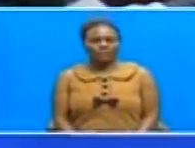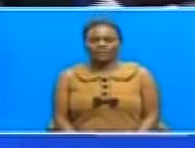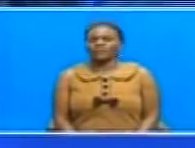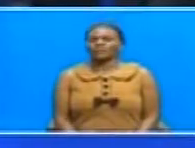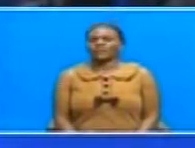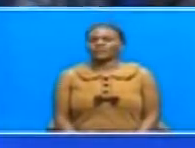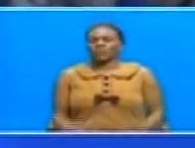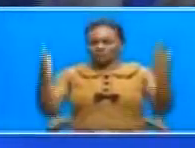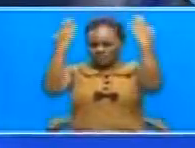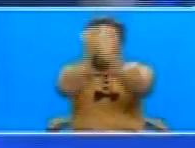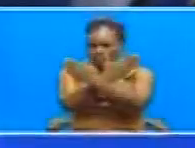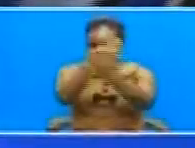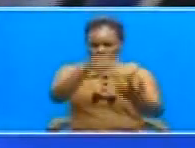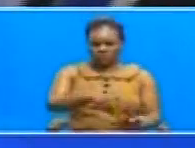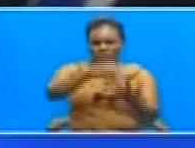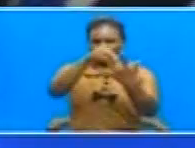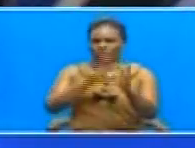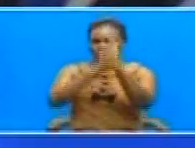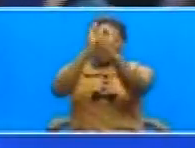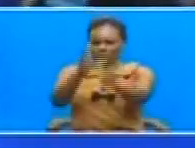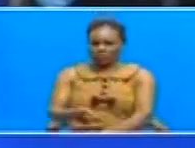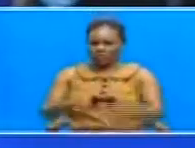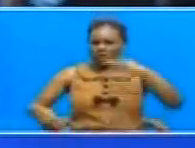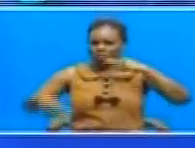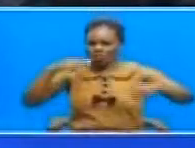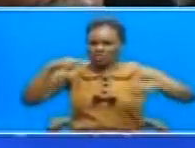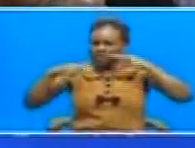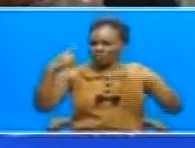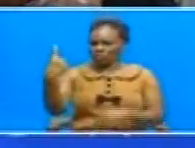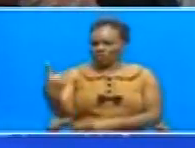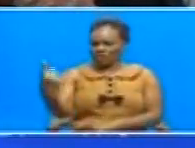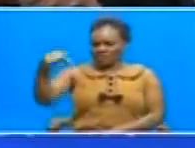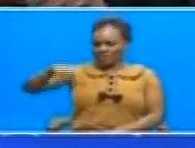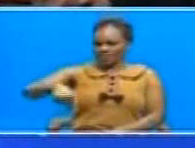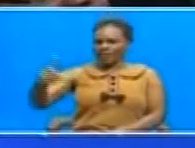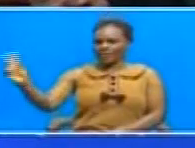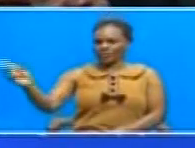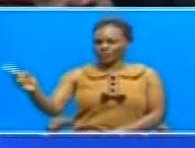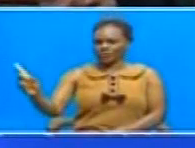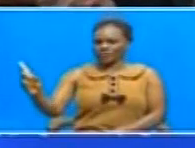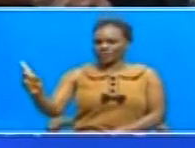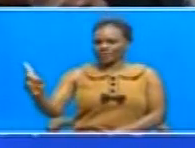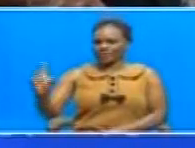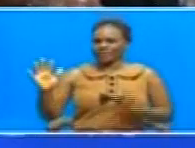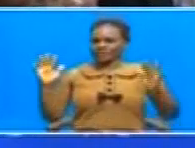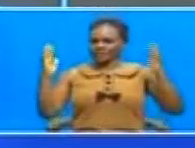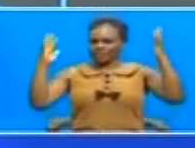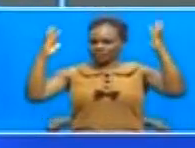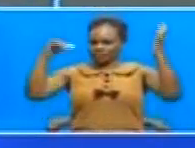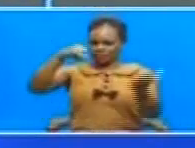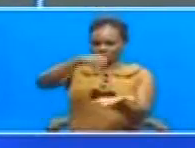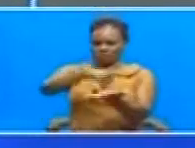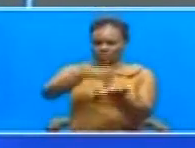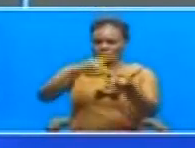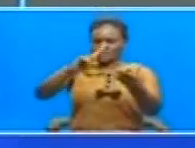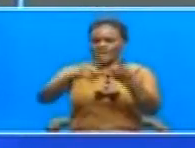Ulikuwa usiku aina yake wanahabari walipojiunga katika hoteli moja ya kifahari hapa jijini Nairobi kwenye hafla iliyoshirikisha kampuni